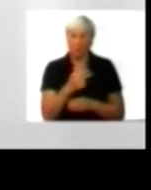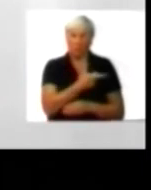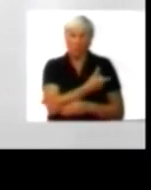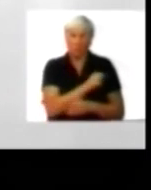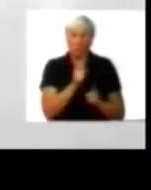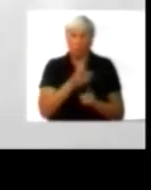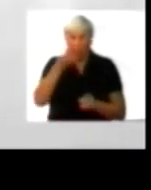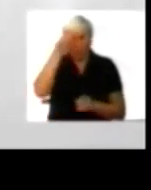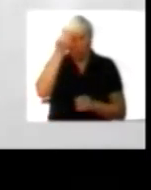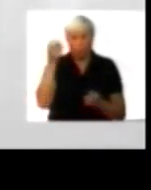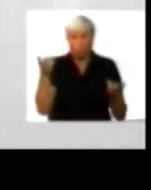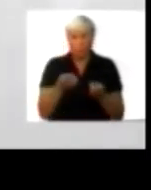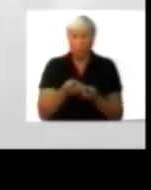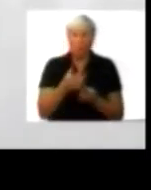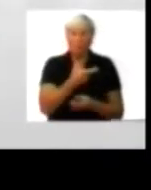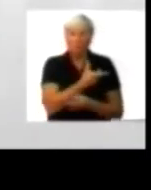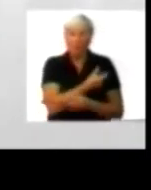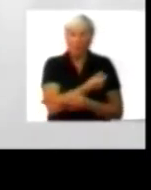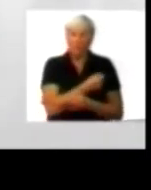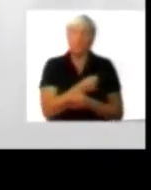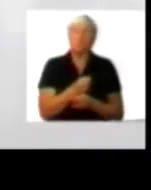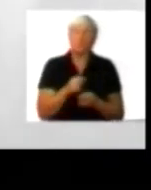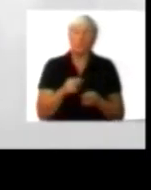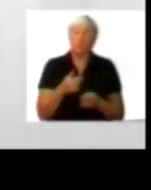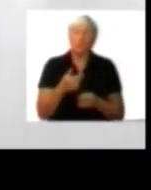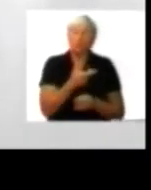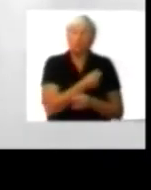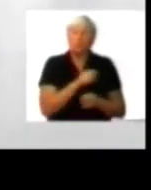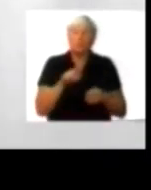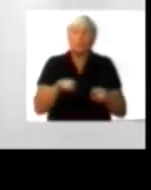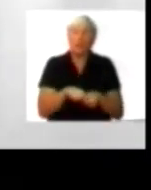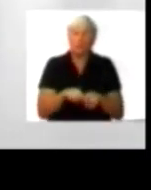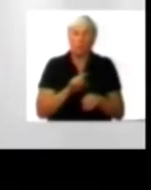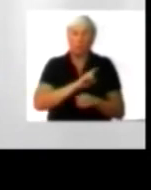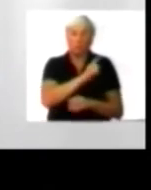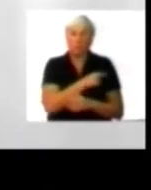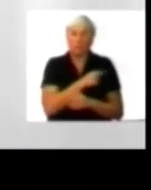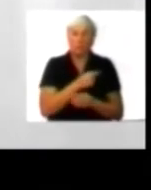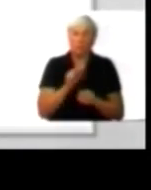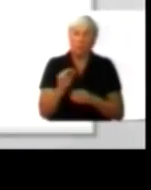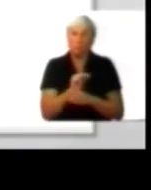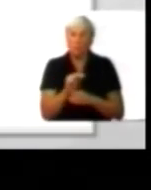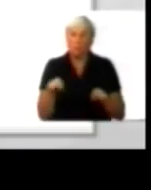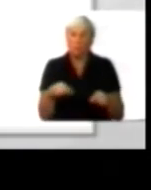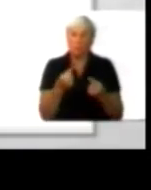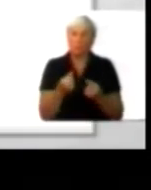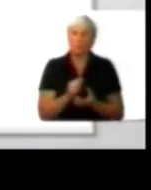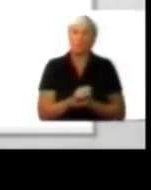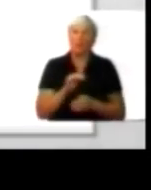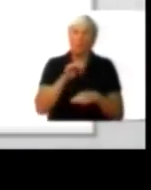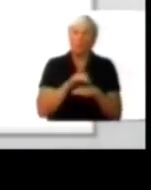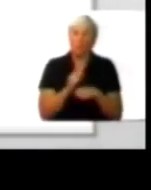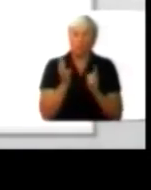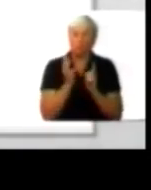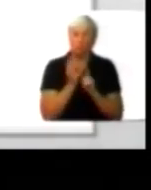враховує потребу в вакцинах як для планових щеплень, так і для посиленої імунізації. Факт